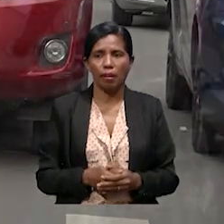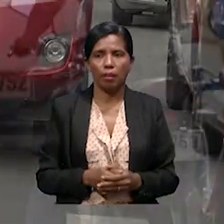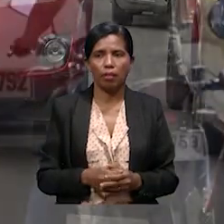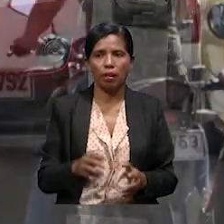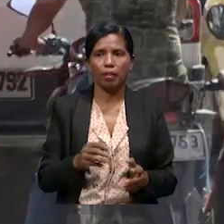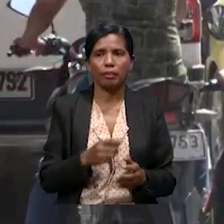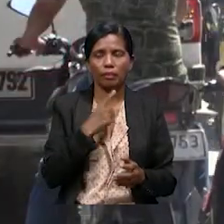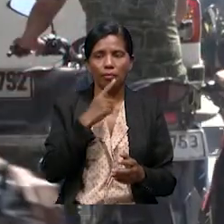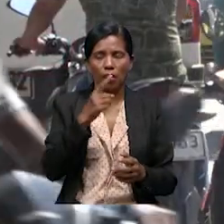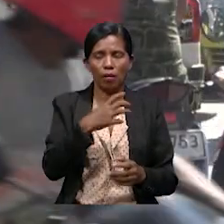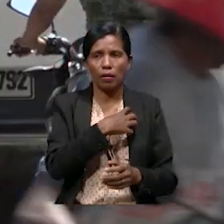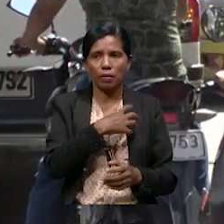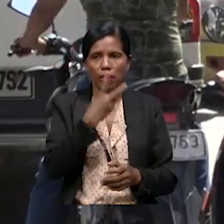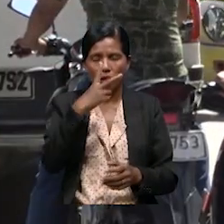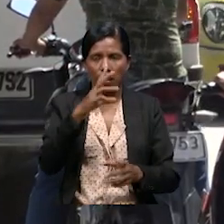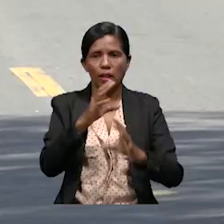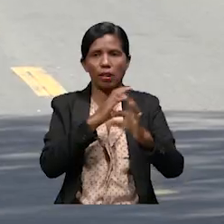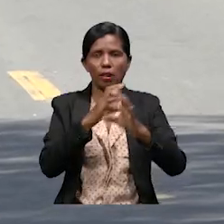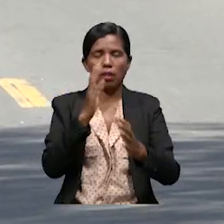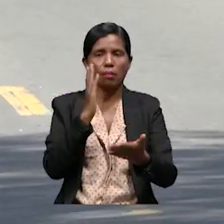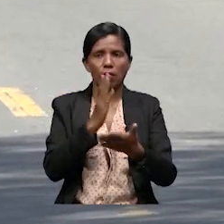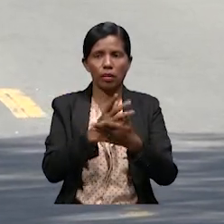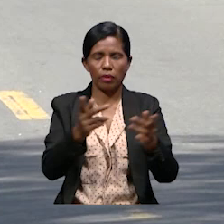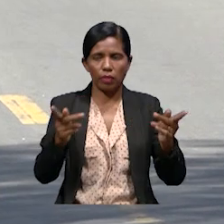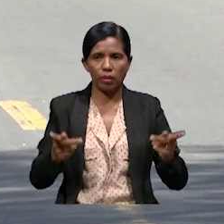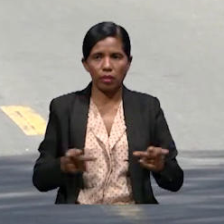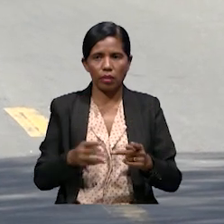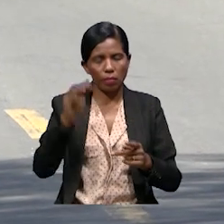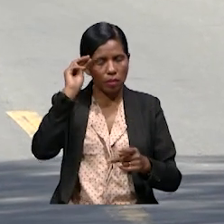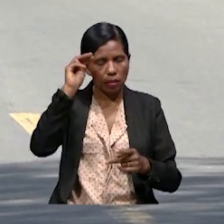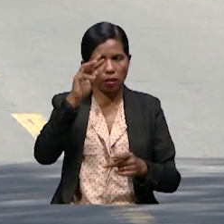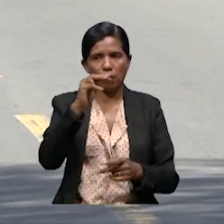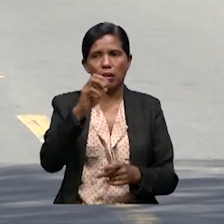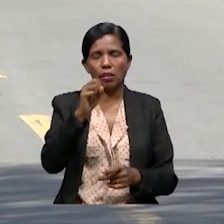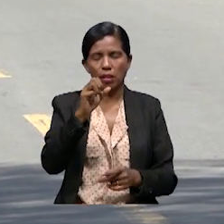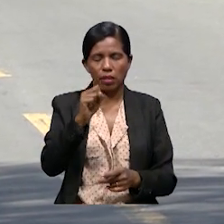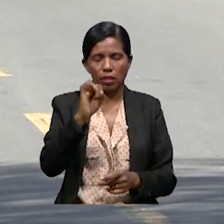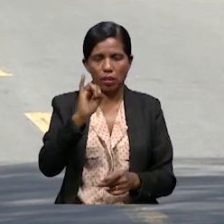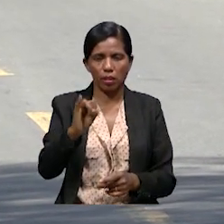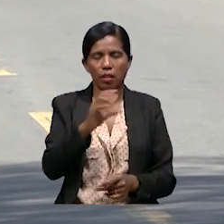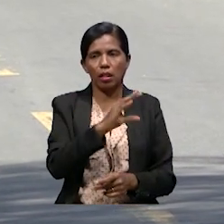bebora, pentelmo se controla careta sira para iha area resintu Ministeri Solidaridade Sosial no inclusão,